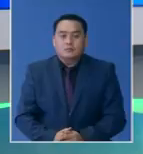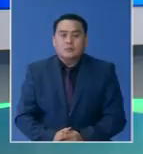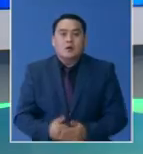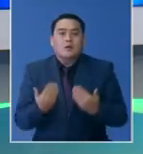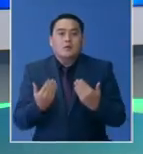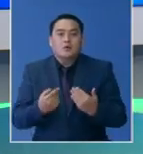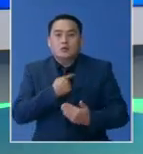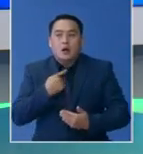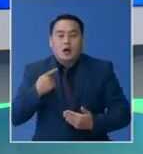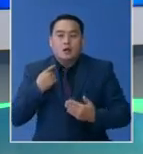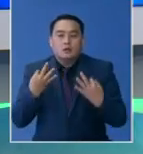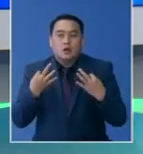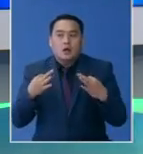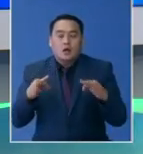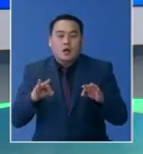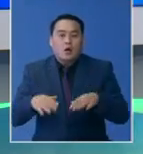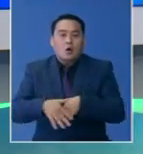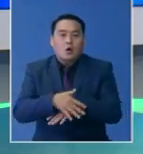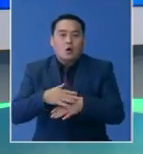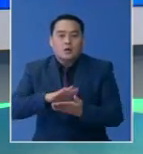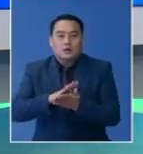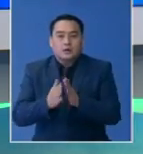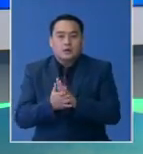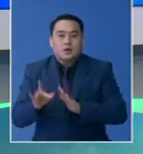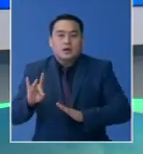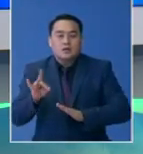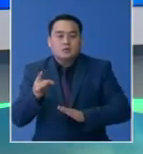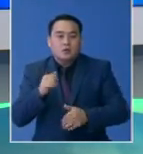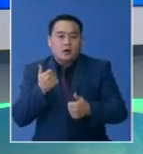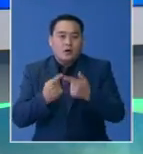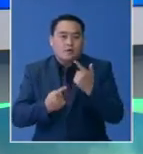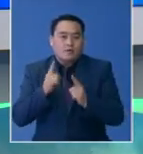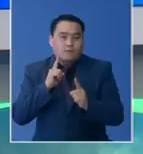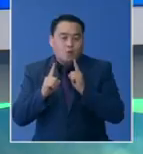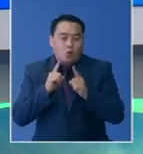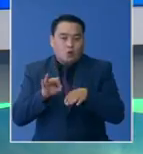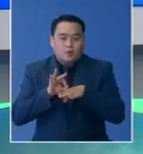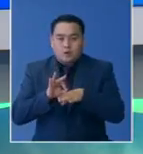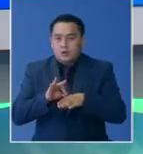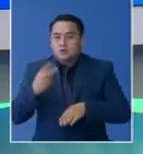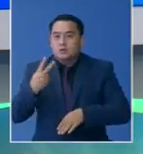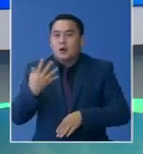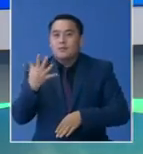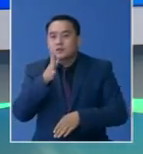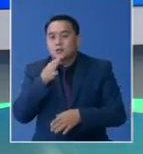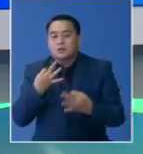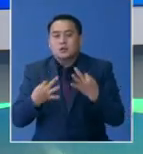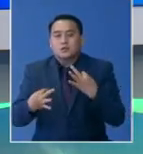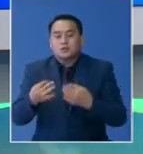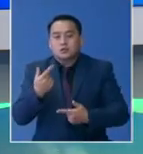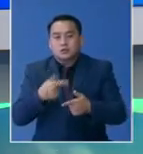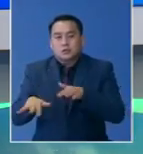Бүгін Талдықорғанда тәуелсіздік тұғыры қоғамдық келісім атты республикалық форум өтті. Ел тәуелсіздігінің 25 жылдығына арналған шараға